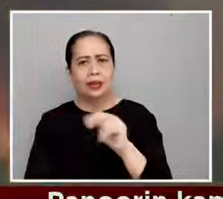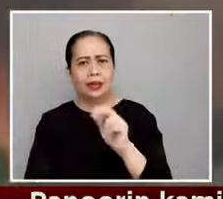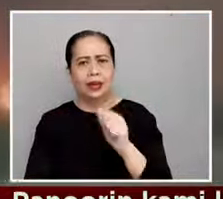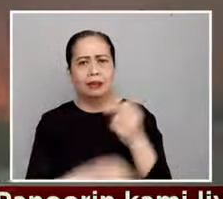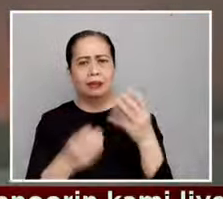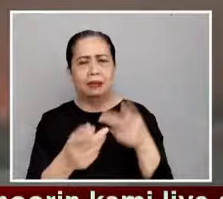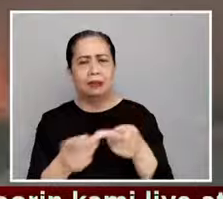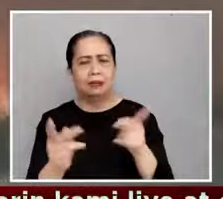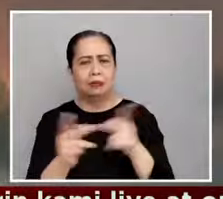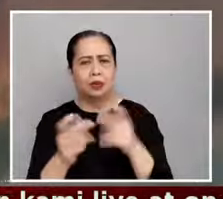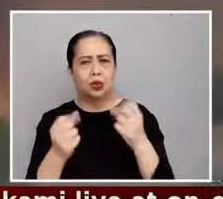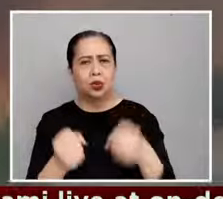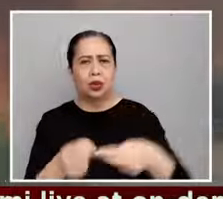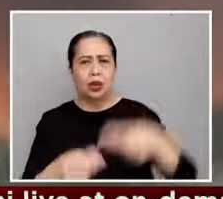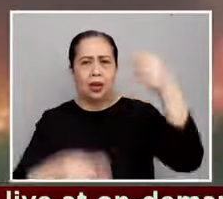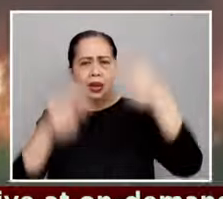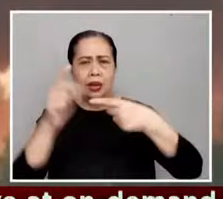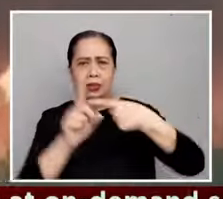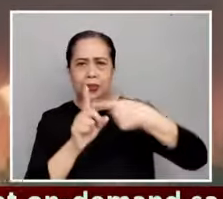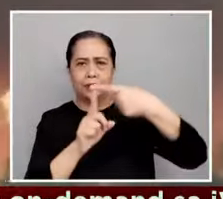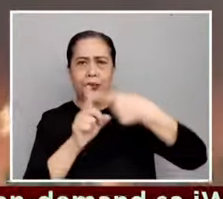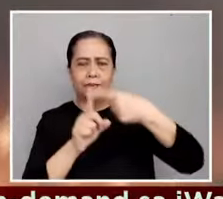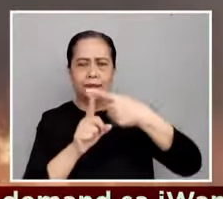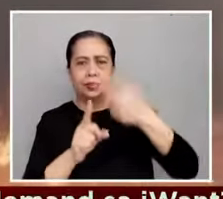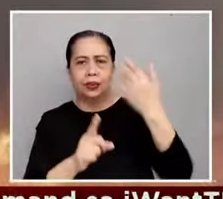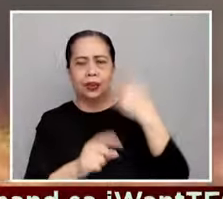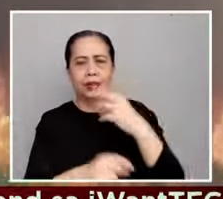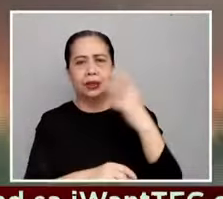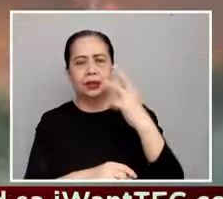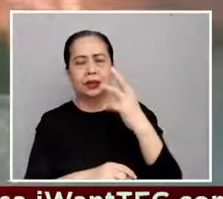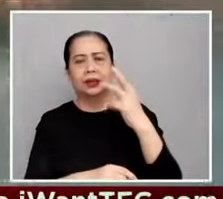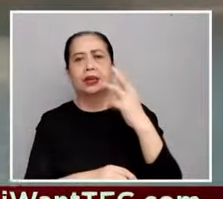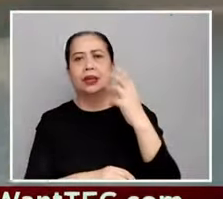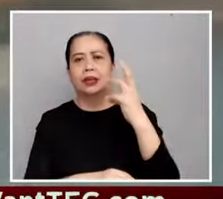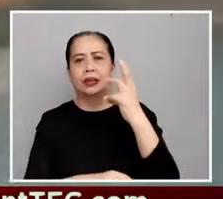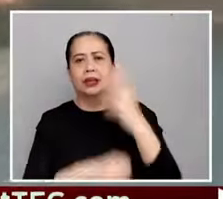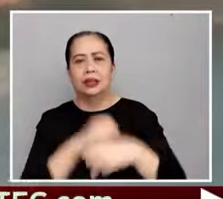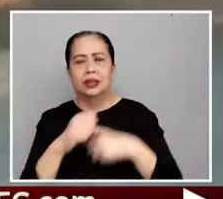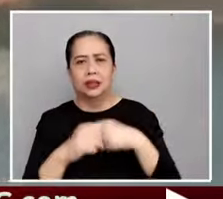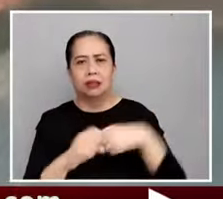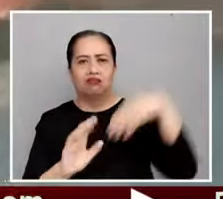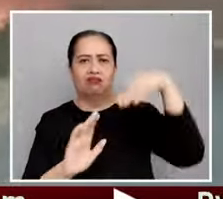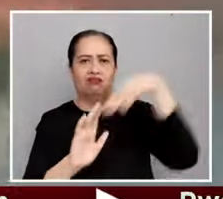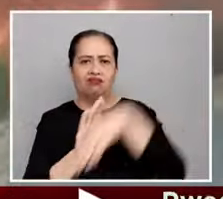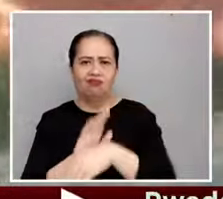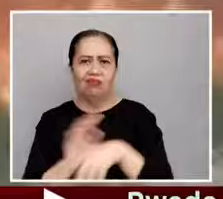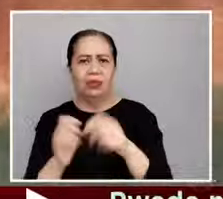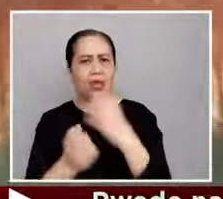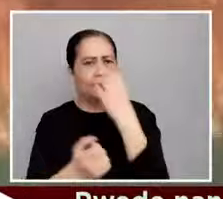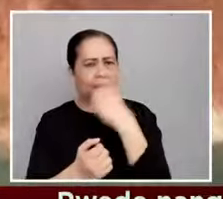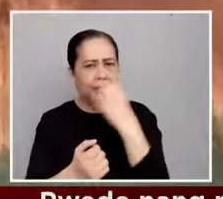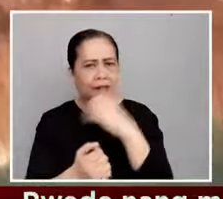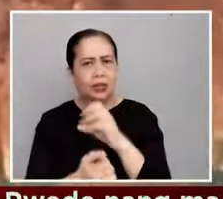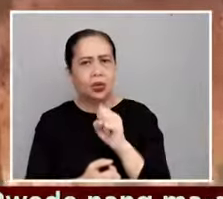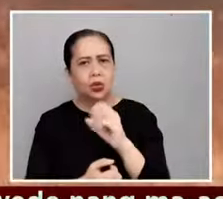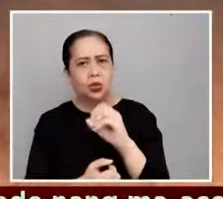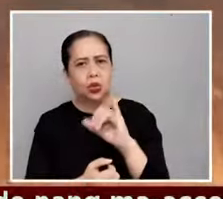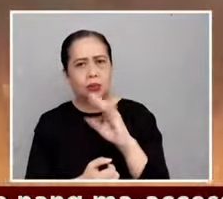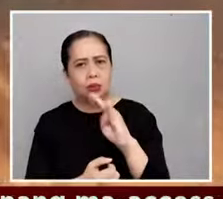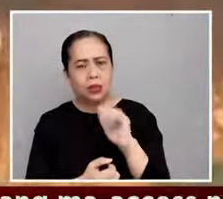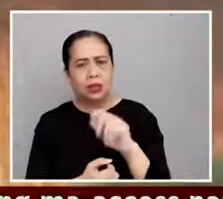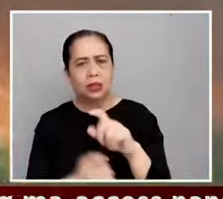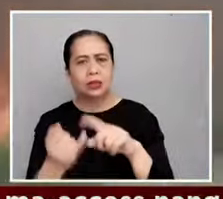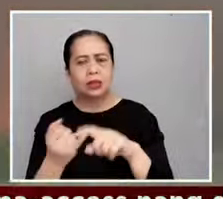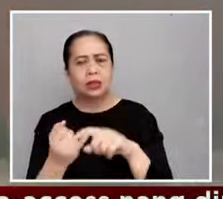ng pinakamataas na temperatura sa nakalipas na 6 na dekada. Bagsak ang produksyon ng mais, soybean at trigo dala